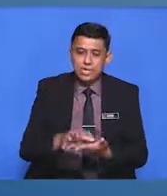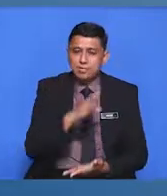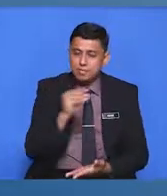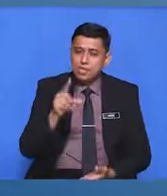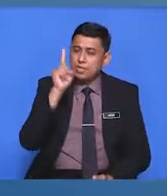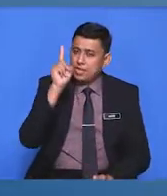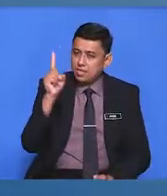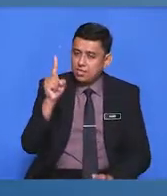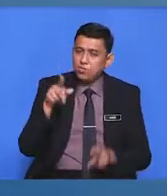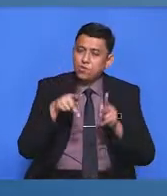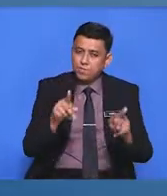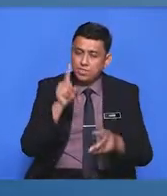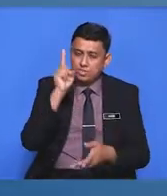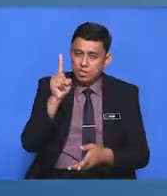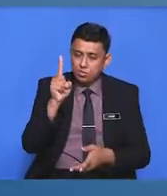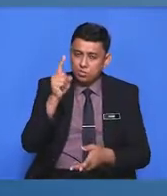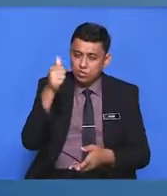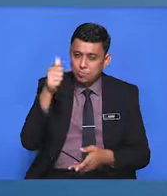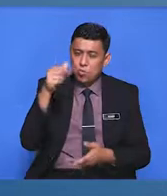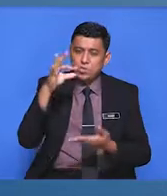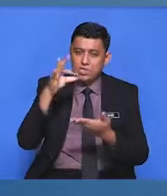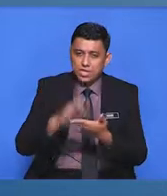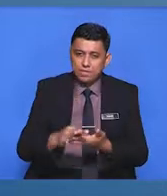dan sekeping duit shilling 10 sen.